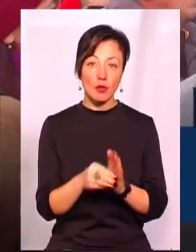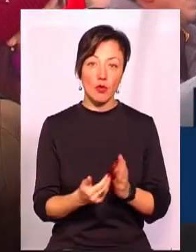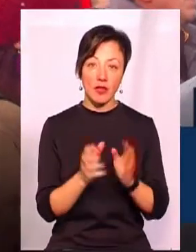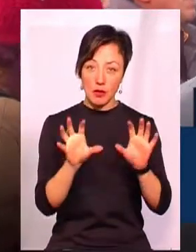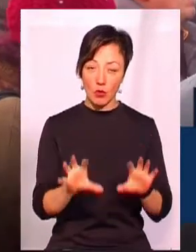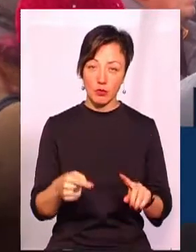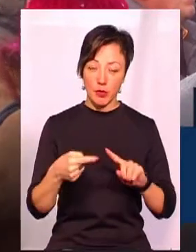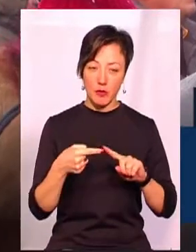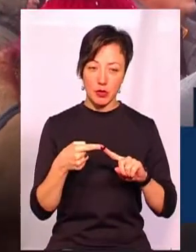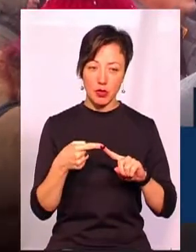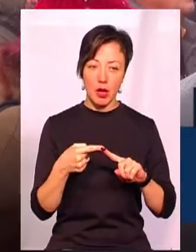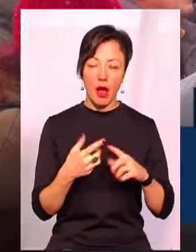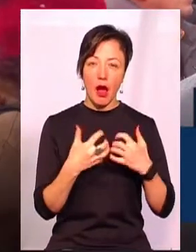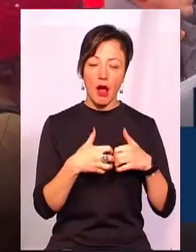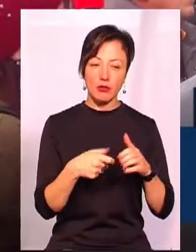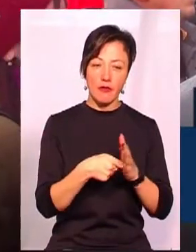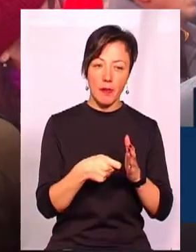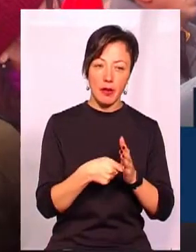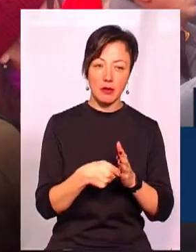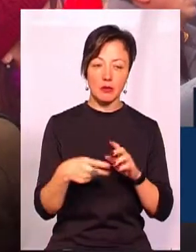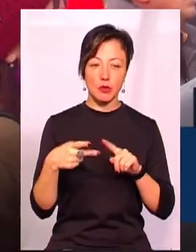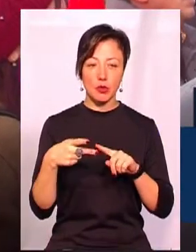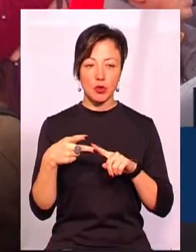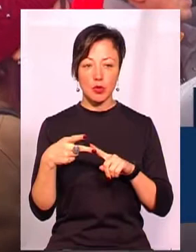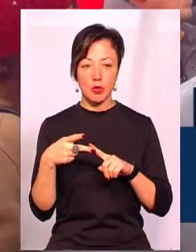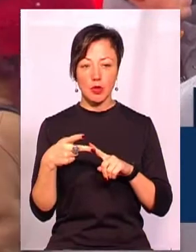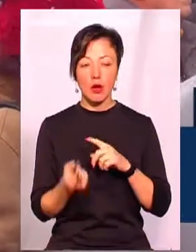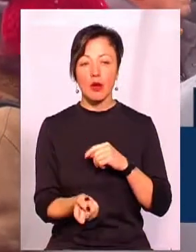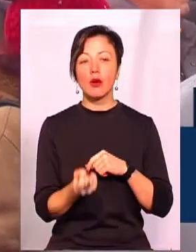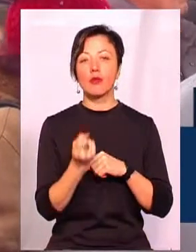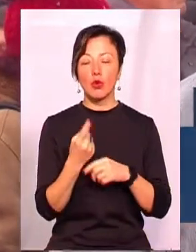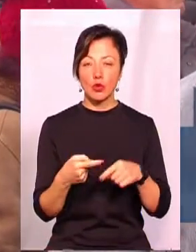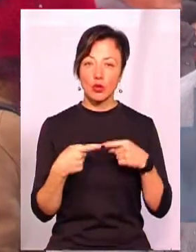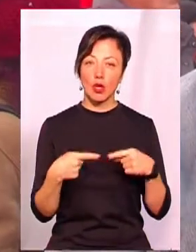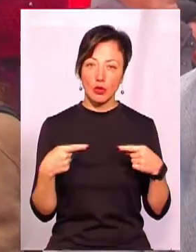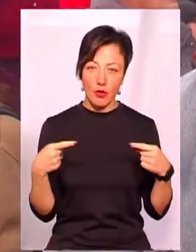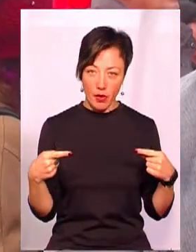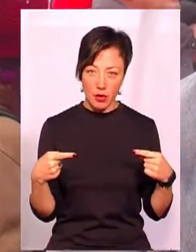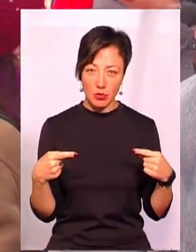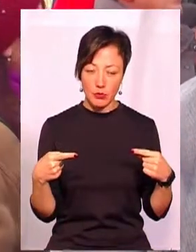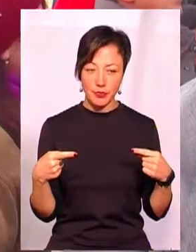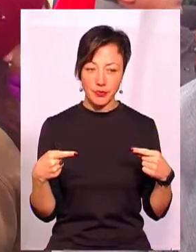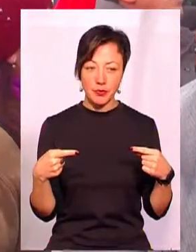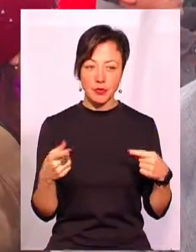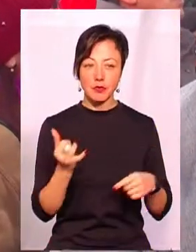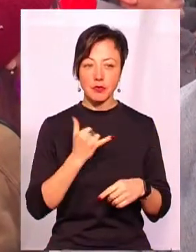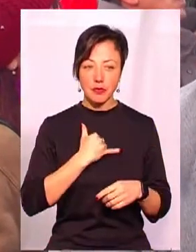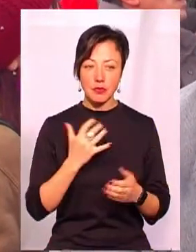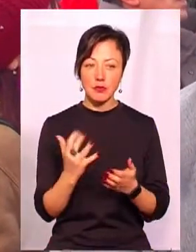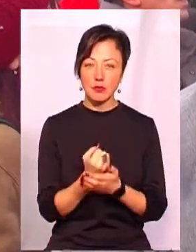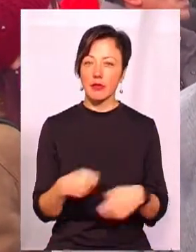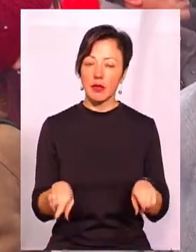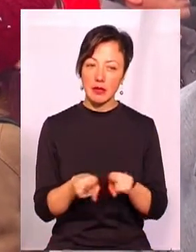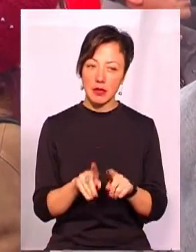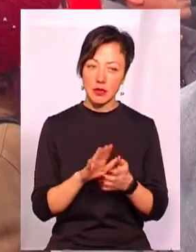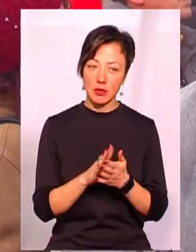Значить, по-перше, це касові апарати, по-друге, значить, походження товару, значить, звідки він взявся. В нас виходить така